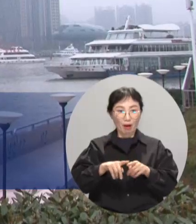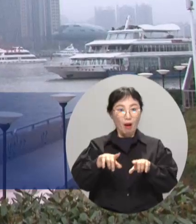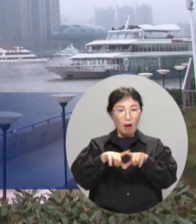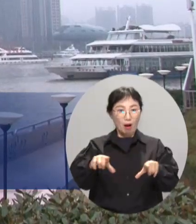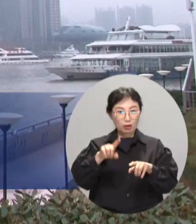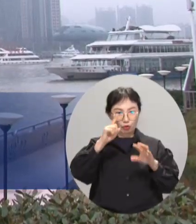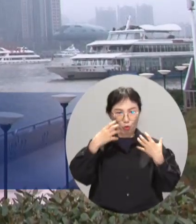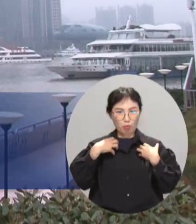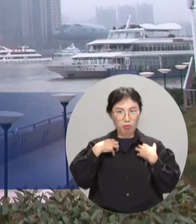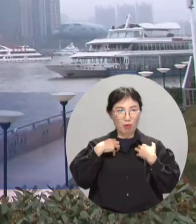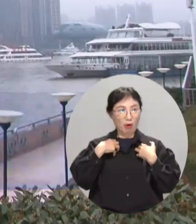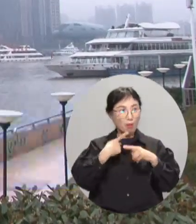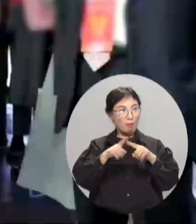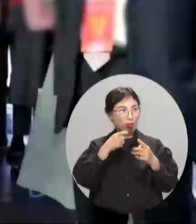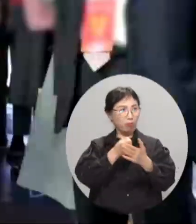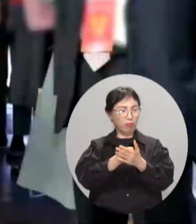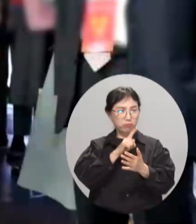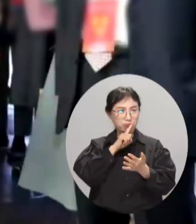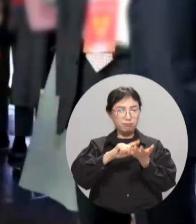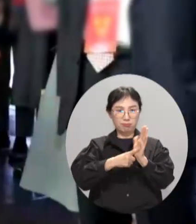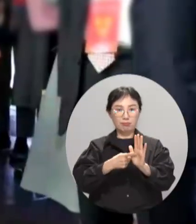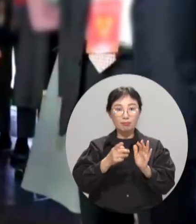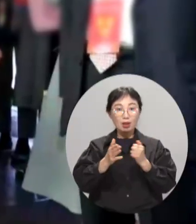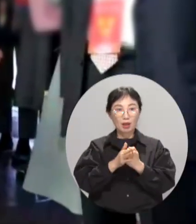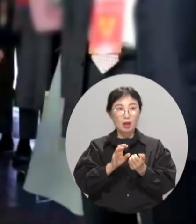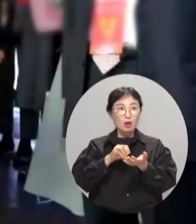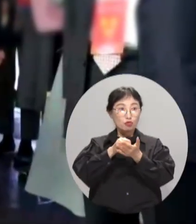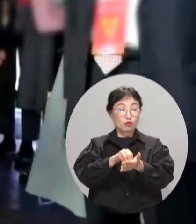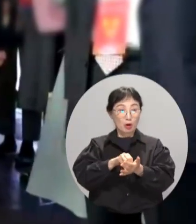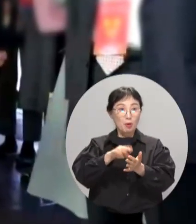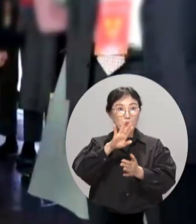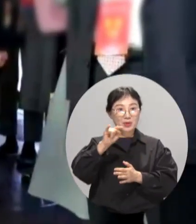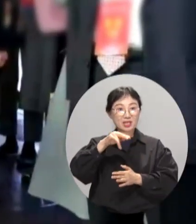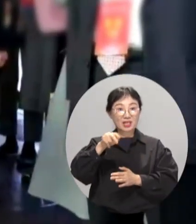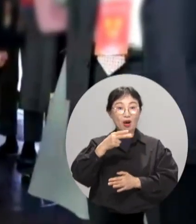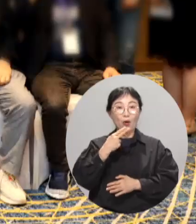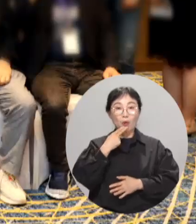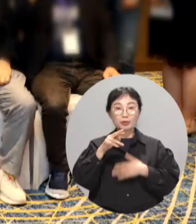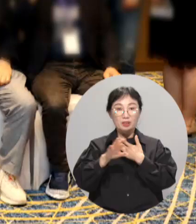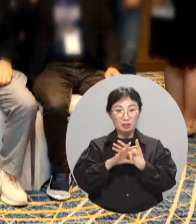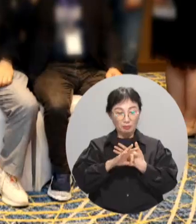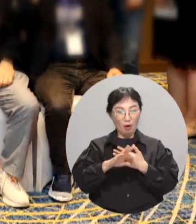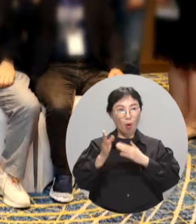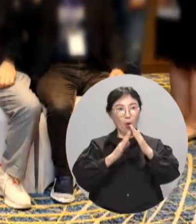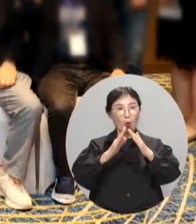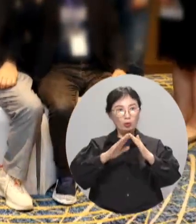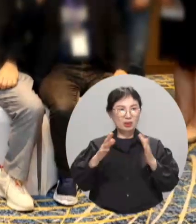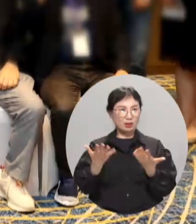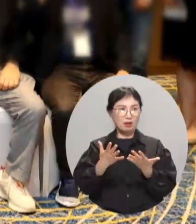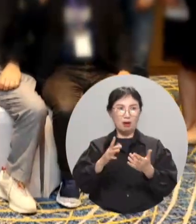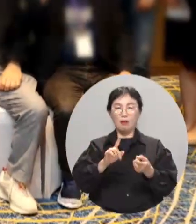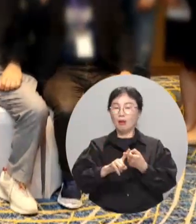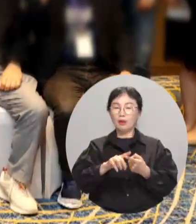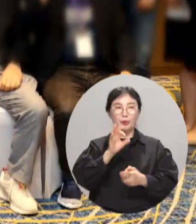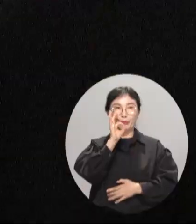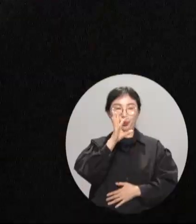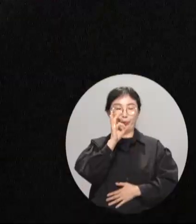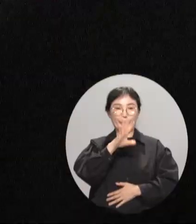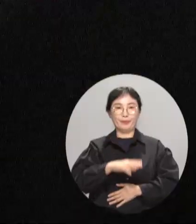정부가 판단하라 이거예요. 취업 비자가 없으면 왕성하고 공식적인 업무 수행은 아예